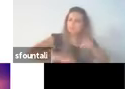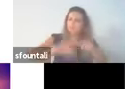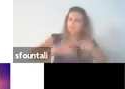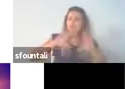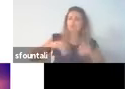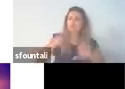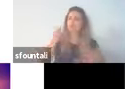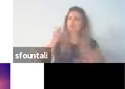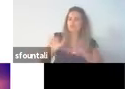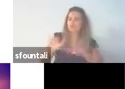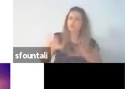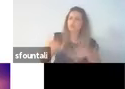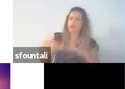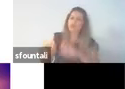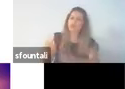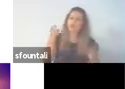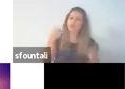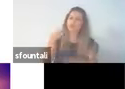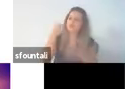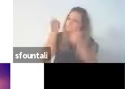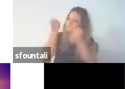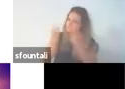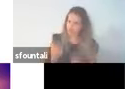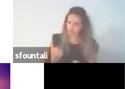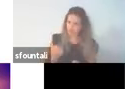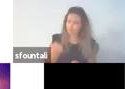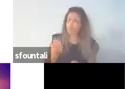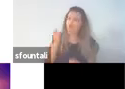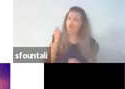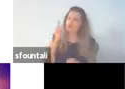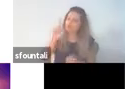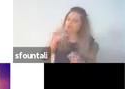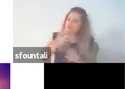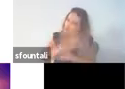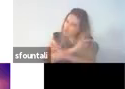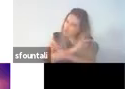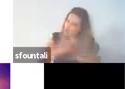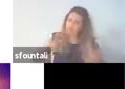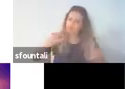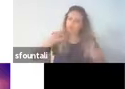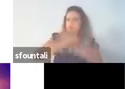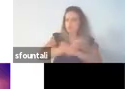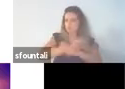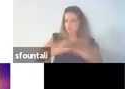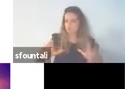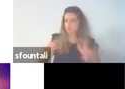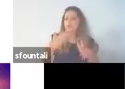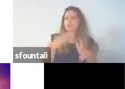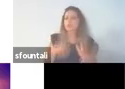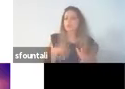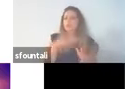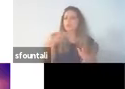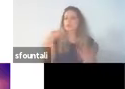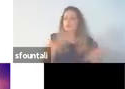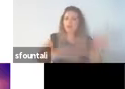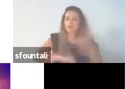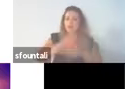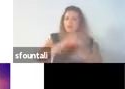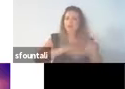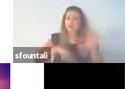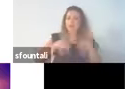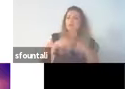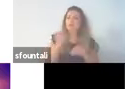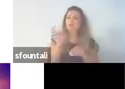πολύ ξεκάθαρο σε οτιδήποτε κάνουμε. Και γι' αυτό το να μιλήσουμε γύρω από τη συνένεση μας επιτρέπει